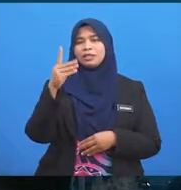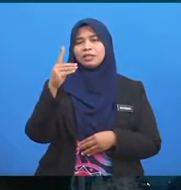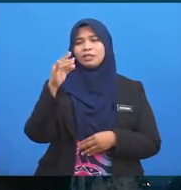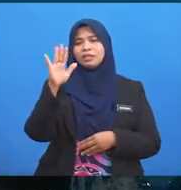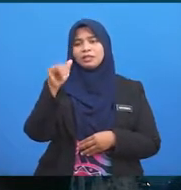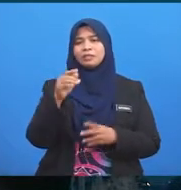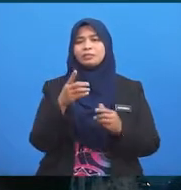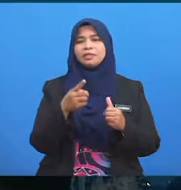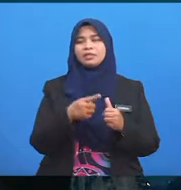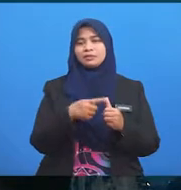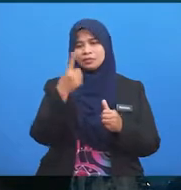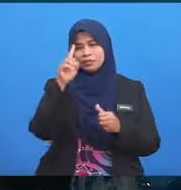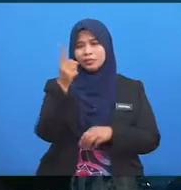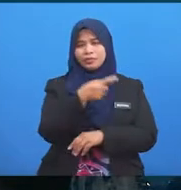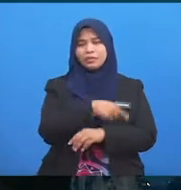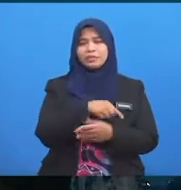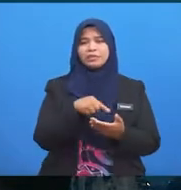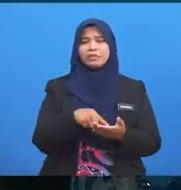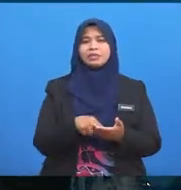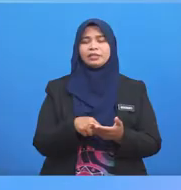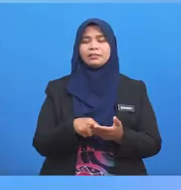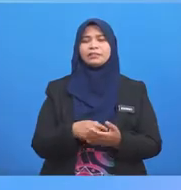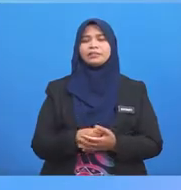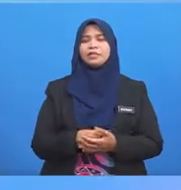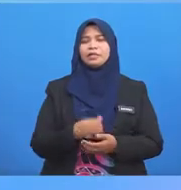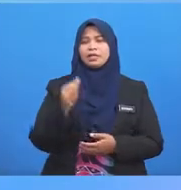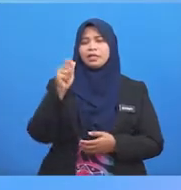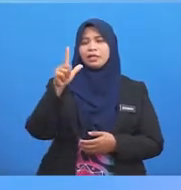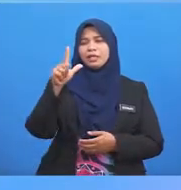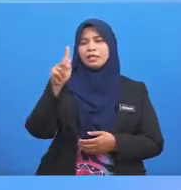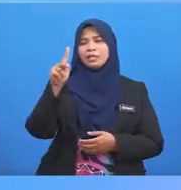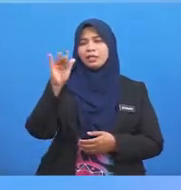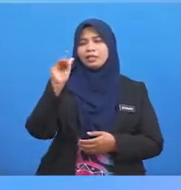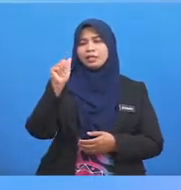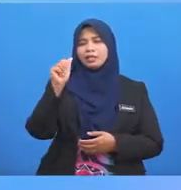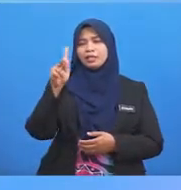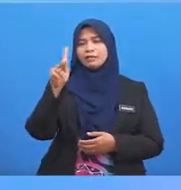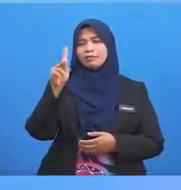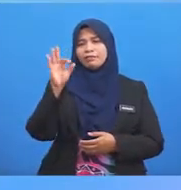pertama untuk sesi kali ini, iaitu akad Al-Kafalah.